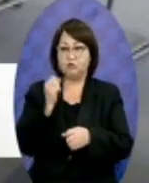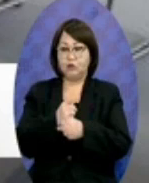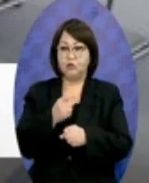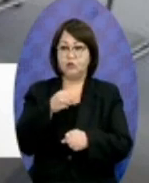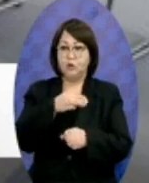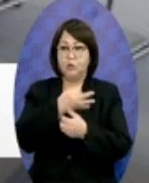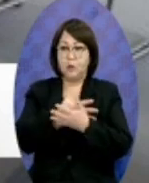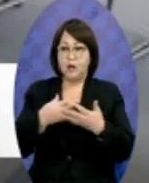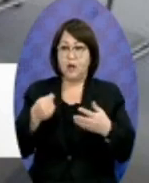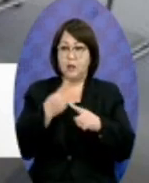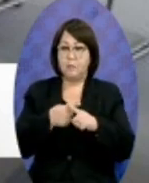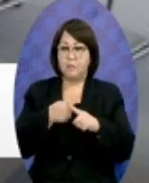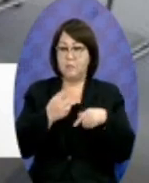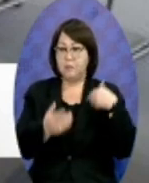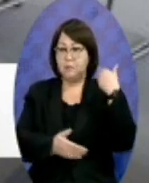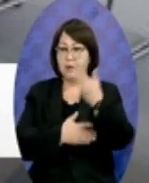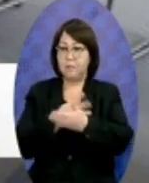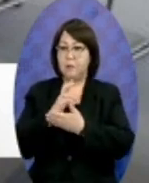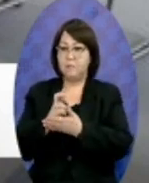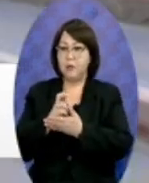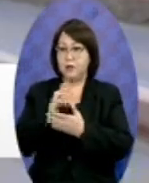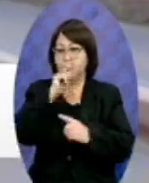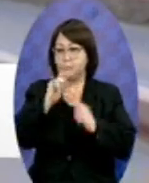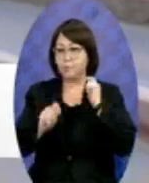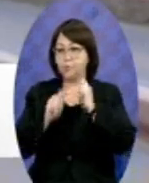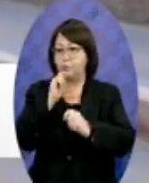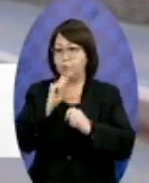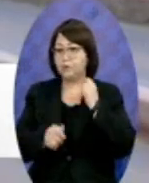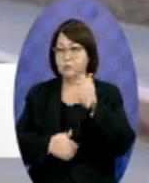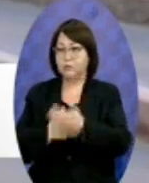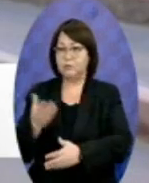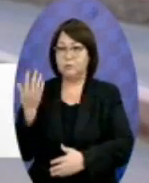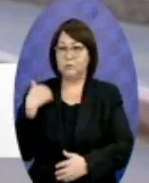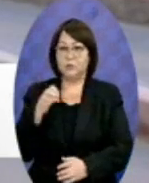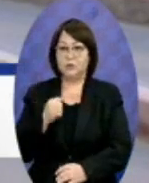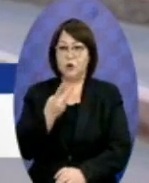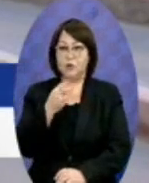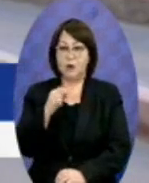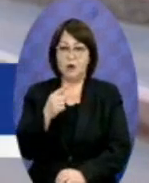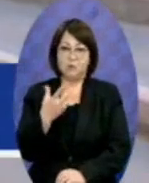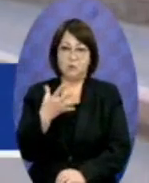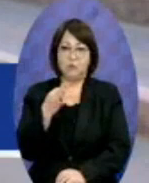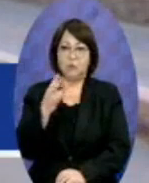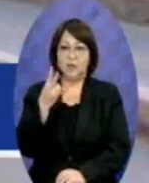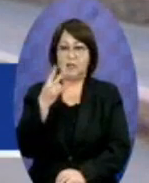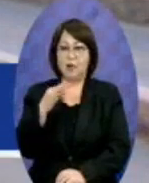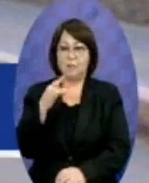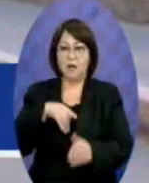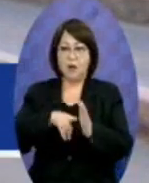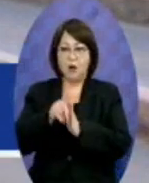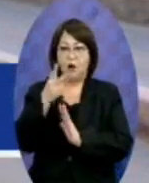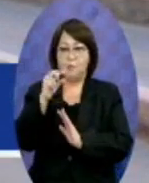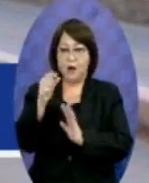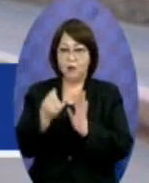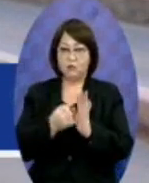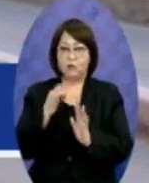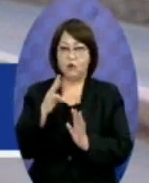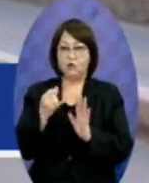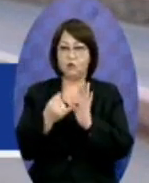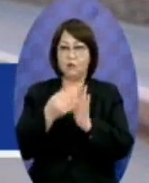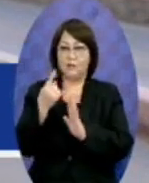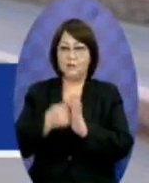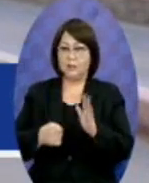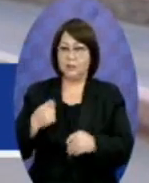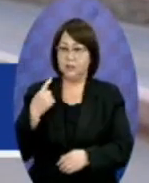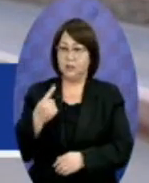нэгмэгдүүлж за шин тоног төхөөрөмж бэлэглэж байсан байна. 2015 оны намраас эхлүүлээд 2016 оны 6 сарын